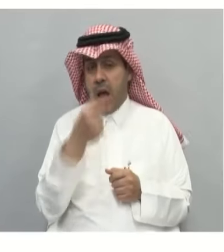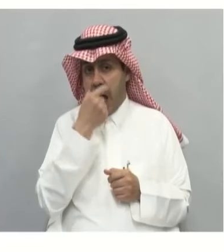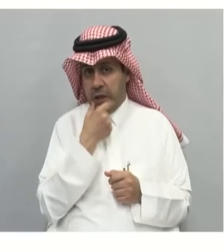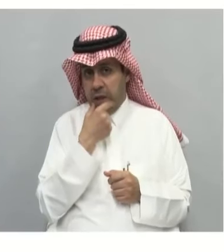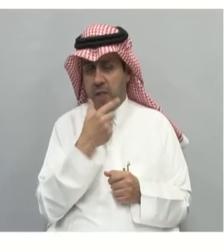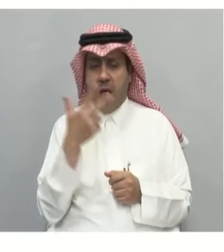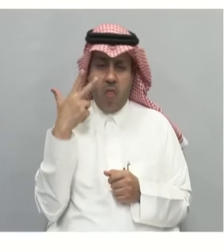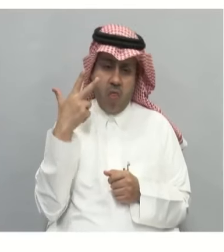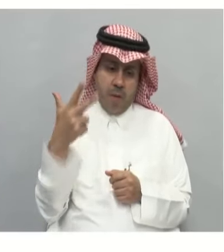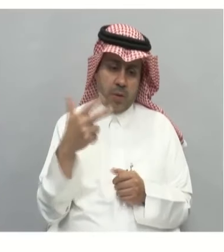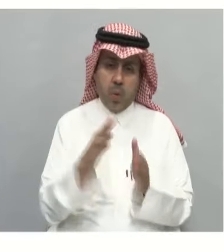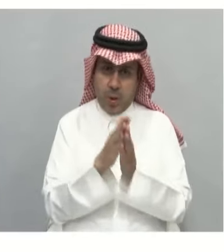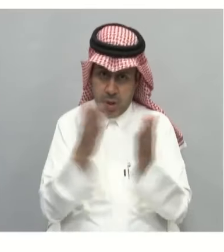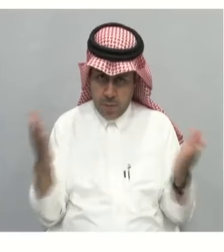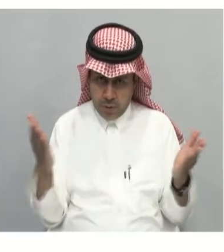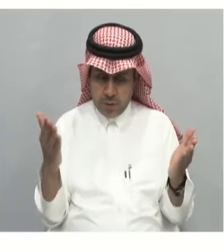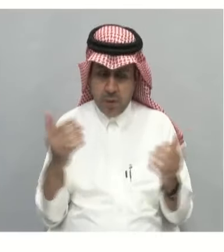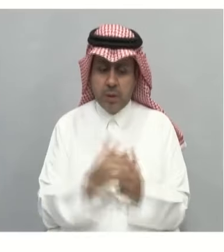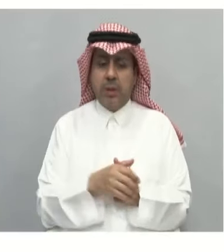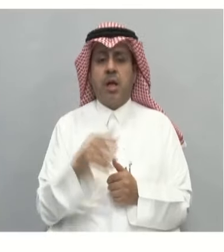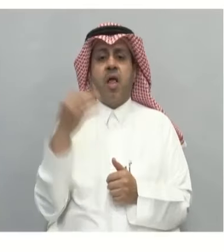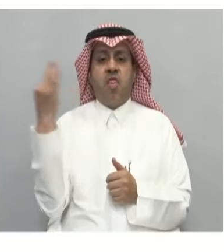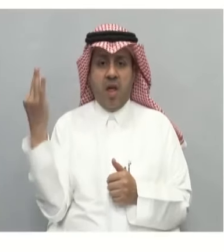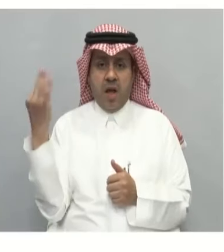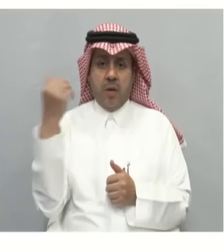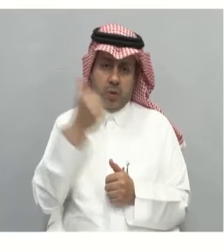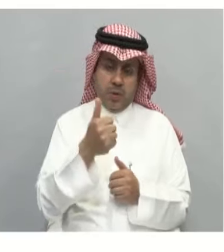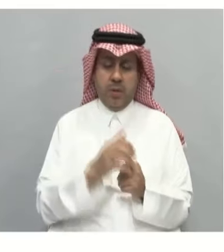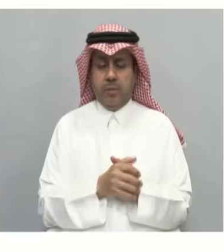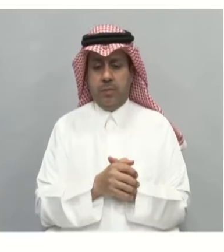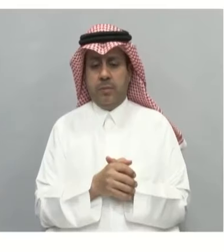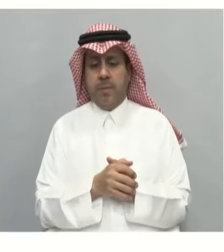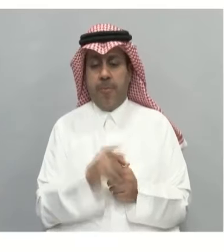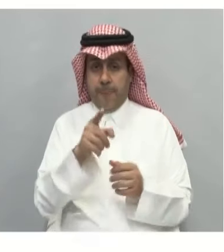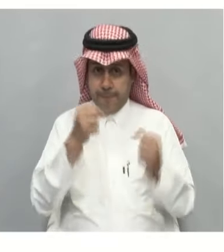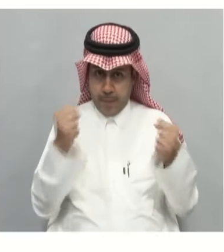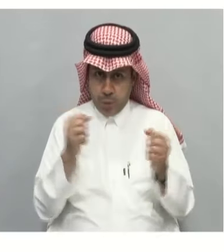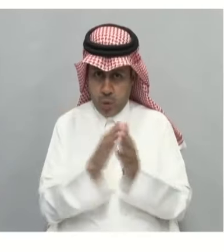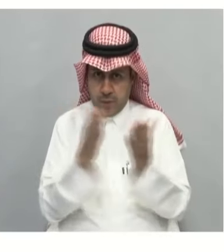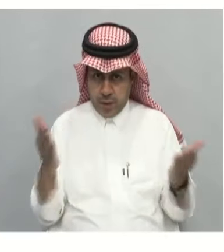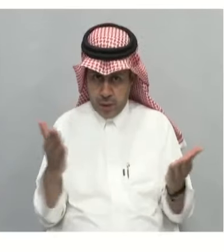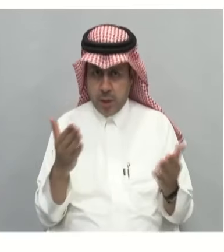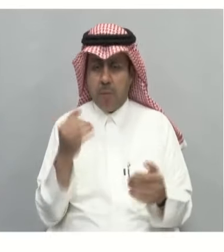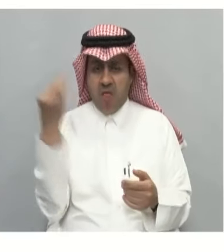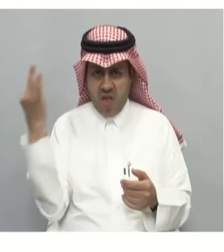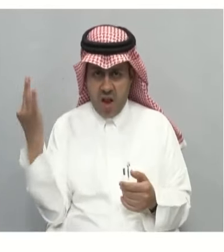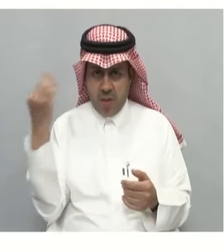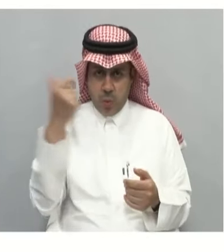الثامن وكتابكم يفتح في صفحه 63 فكونوا معي في الحديث